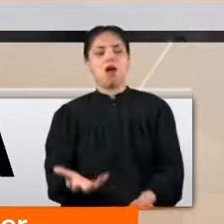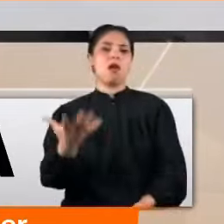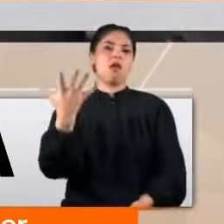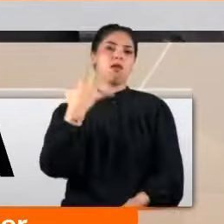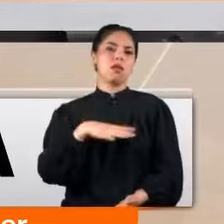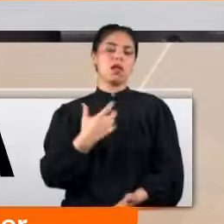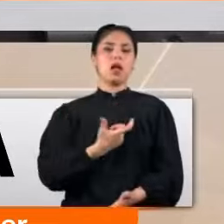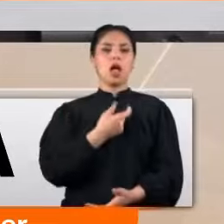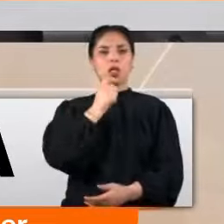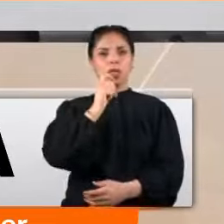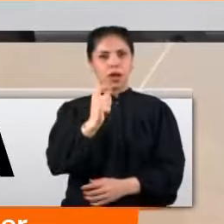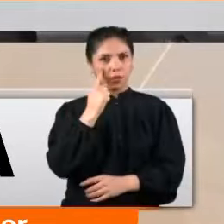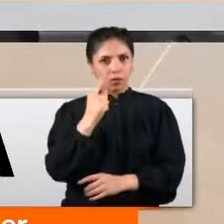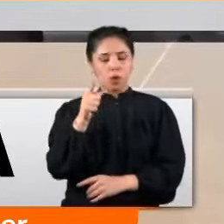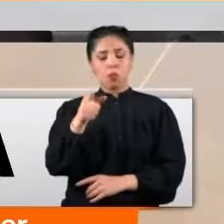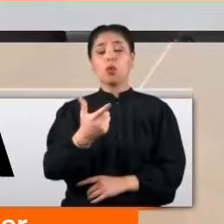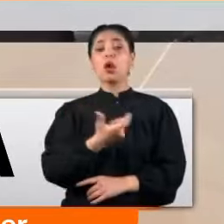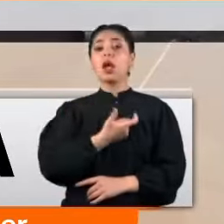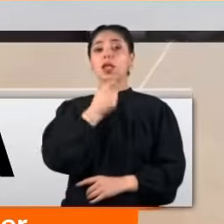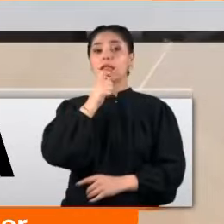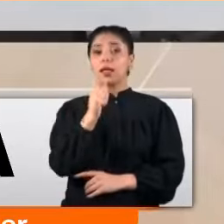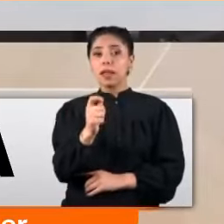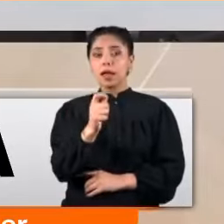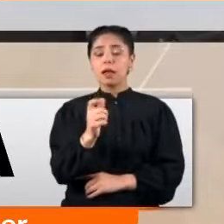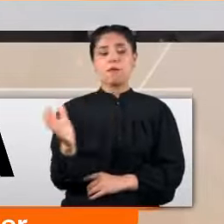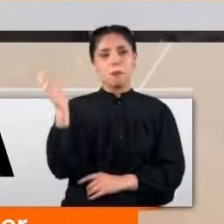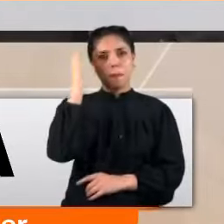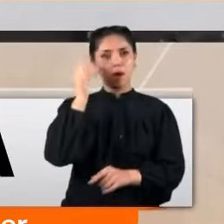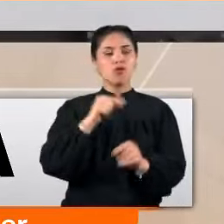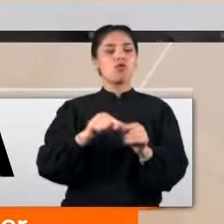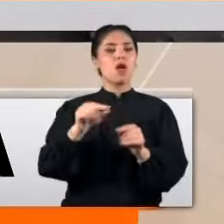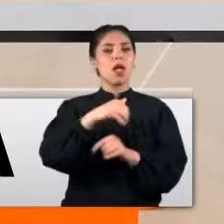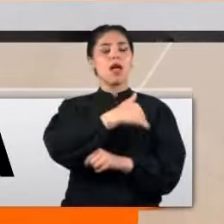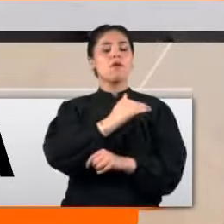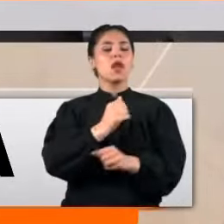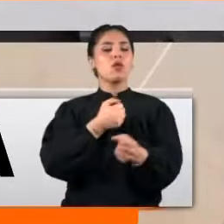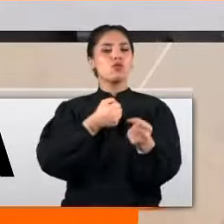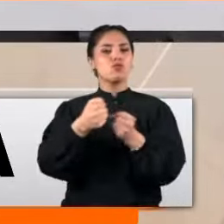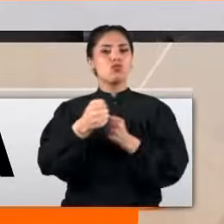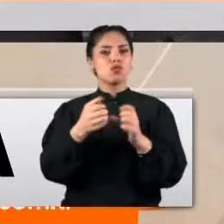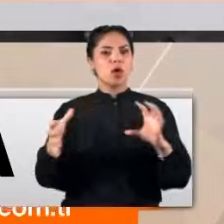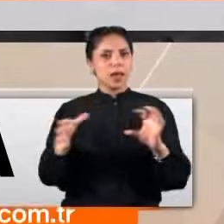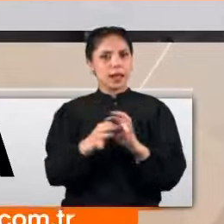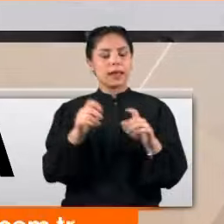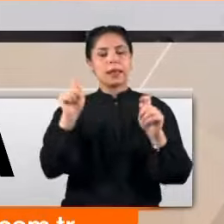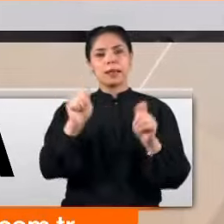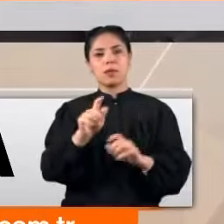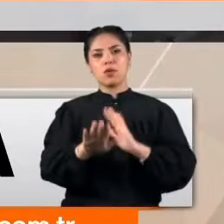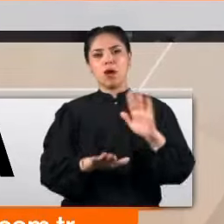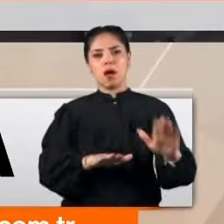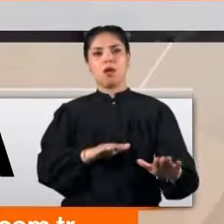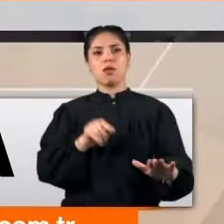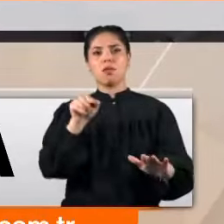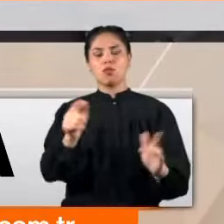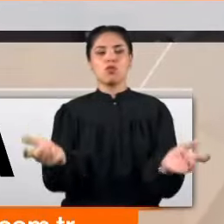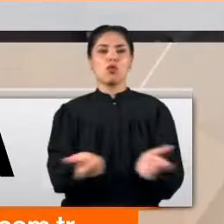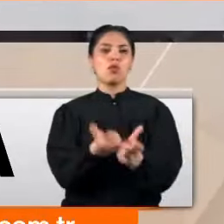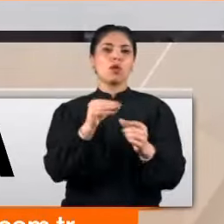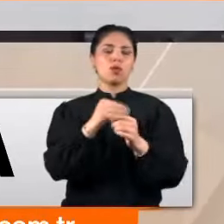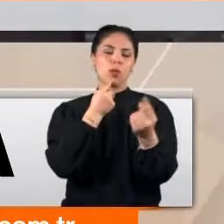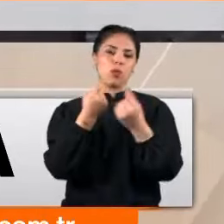kanun teklifiydi. Bu kanun teklifi başta olmak üzere enflasyonla mücadeleyle ilgili gelinen nokta ve atılacak olası adımlar tabii ki yine gündemin